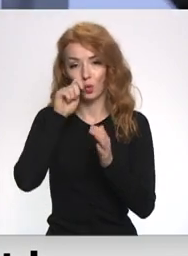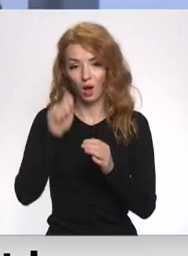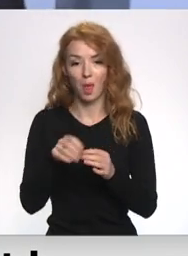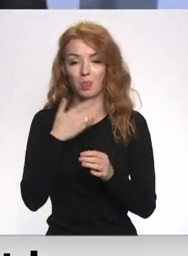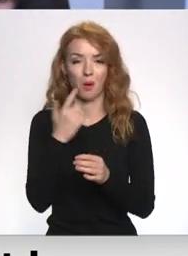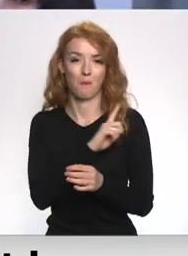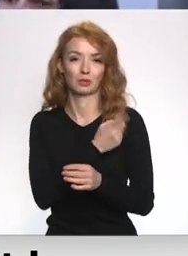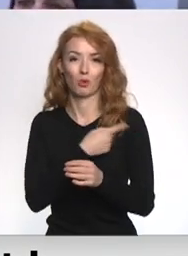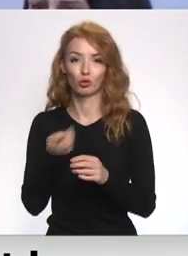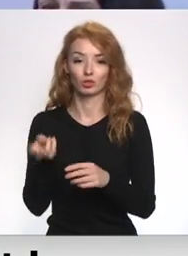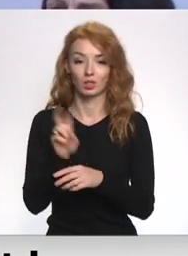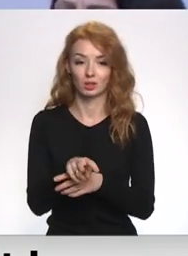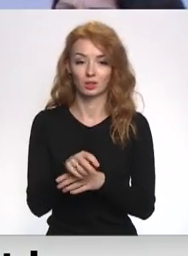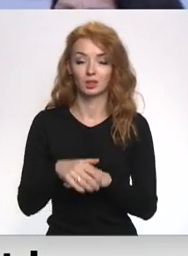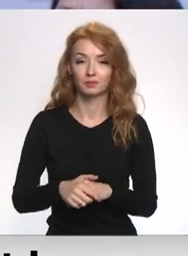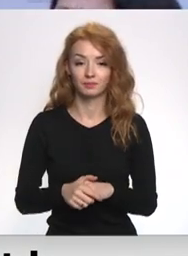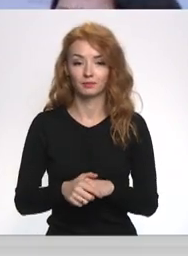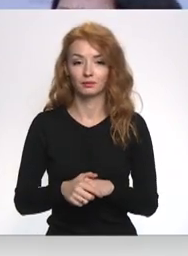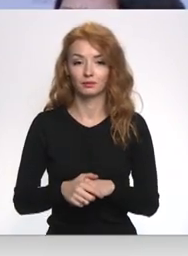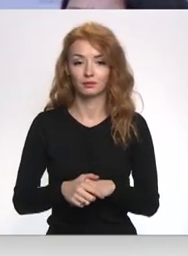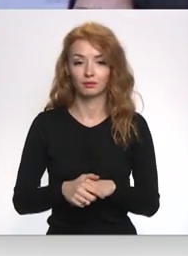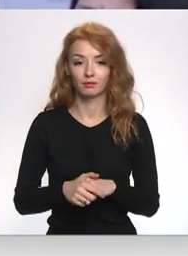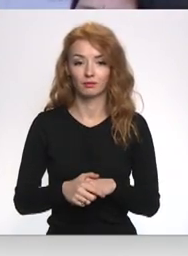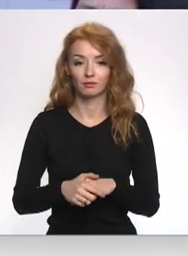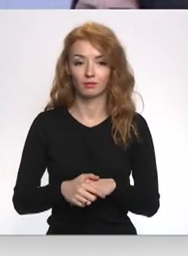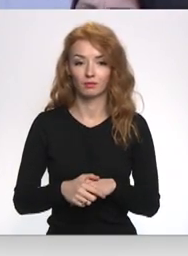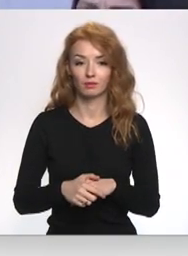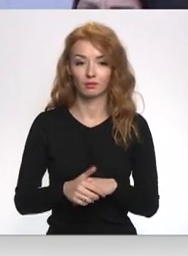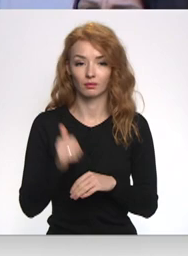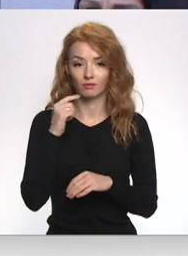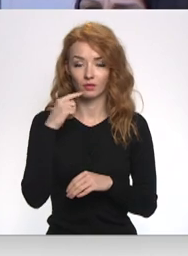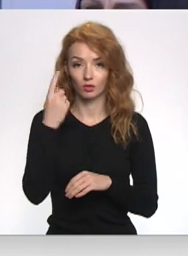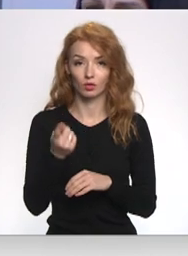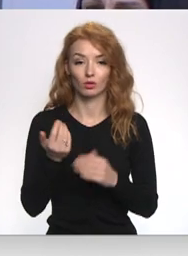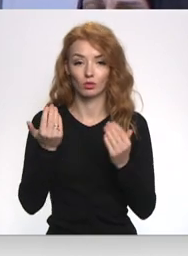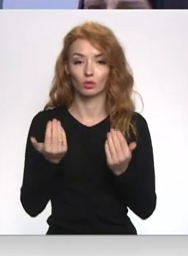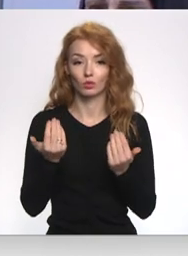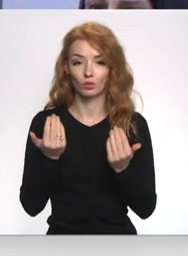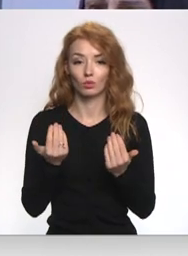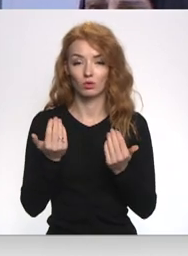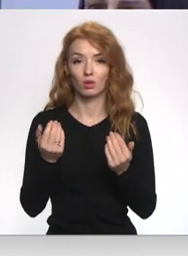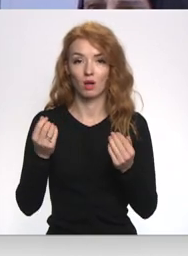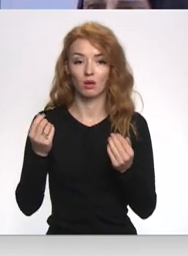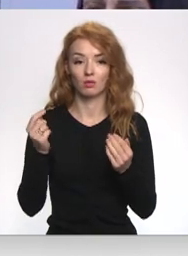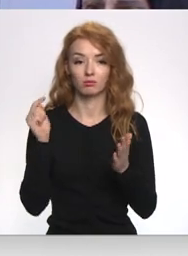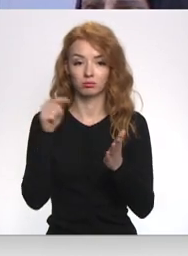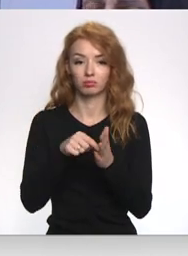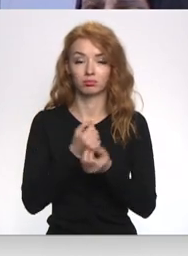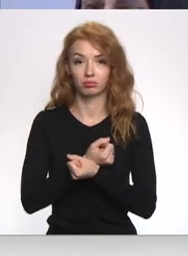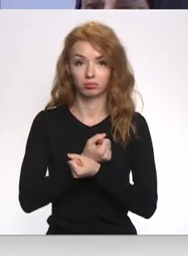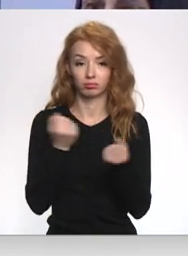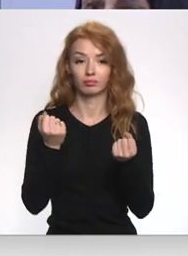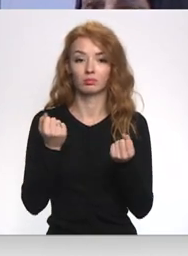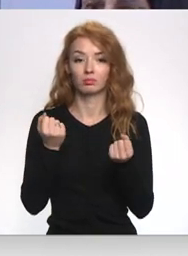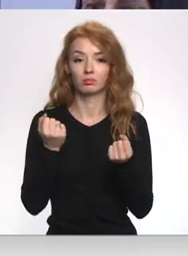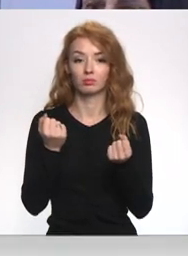šeit? Сьогоднішні обстріли Росією Києва, а перед цим Запоріжжя і інших міст України ще